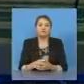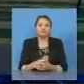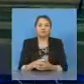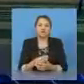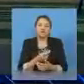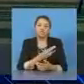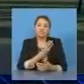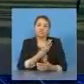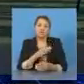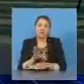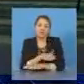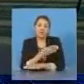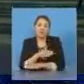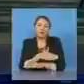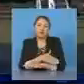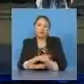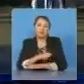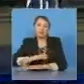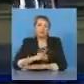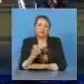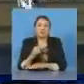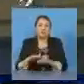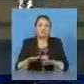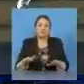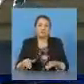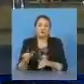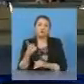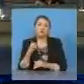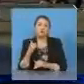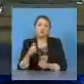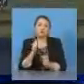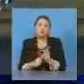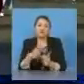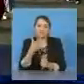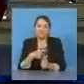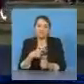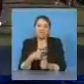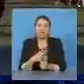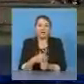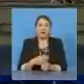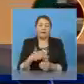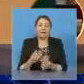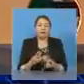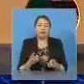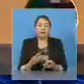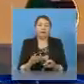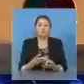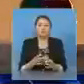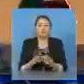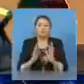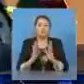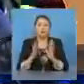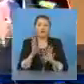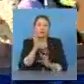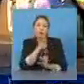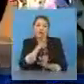Желание погулять с друзьями и детьми в субботний вечер посещает, пожалуй, каждого из нас. Неплохие условия для этого созданы в парке матери